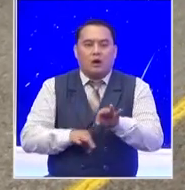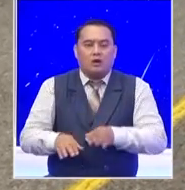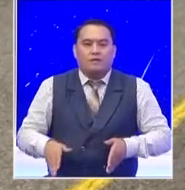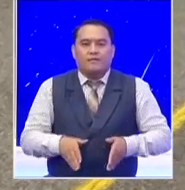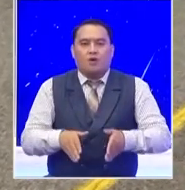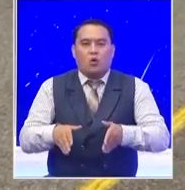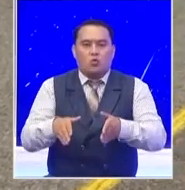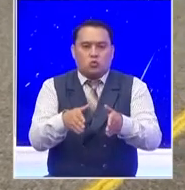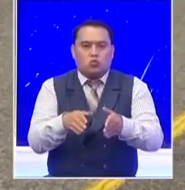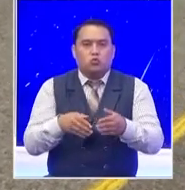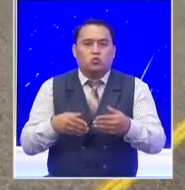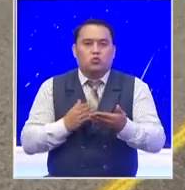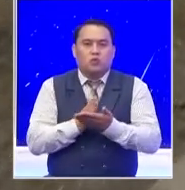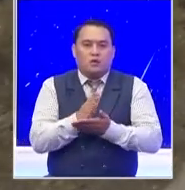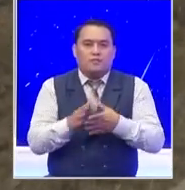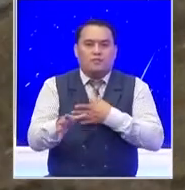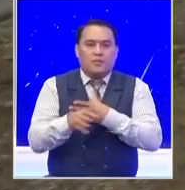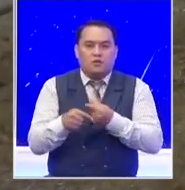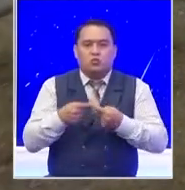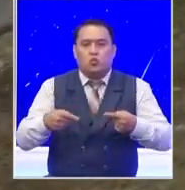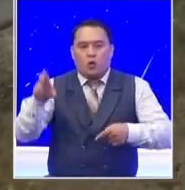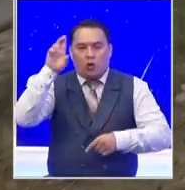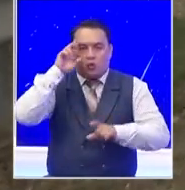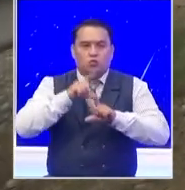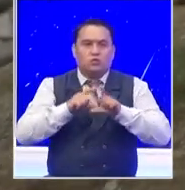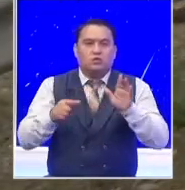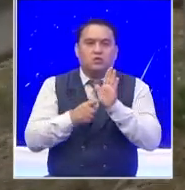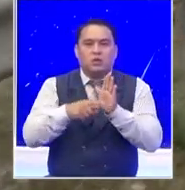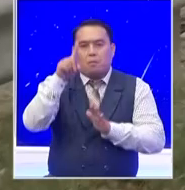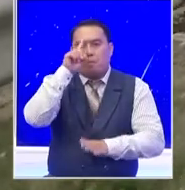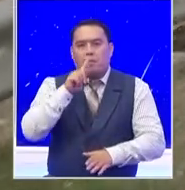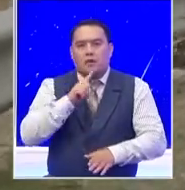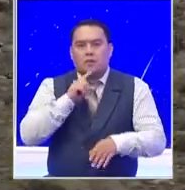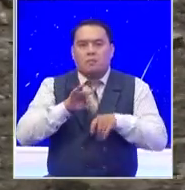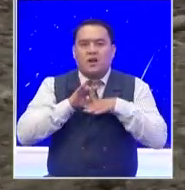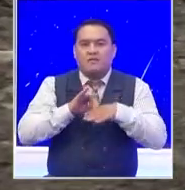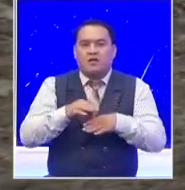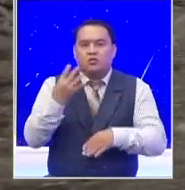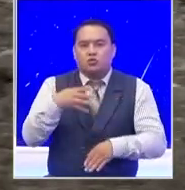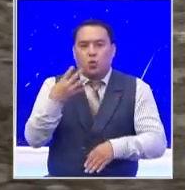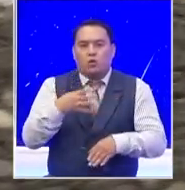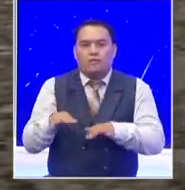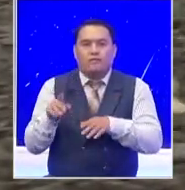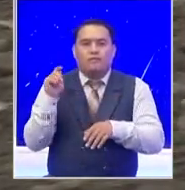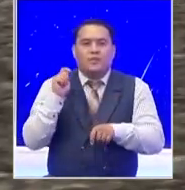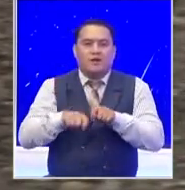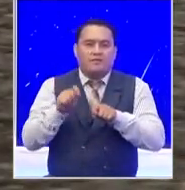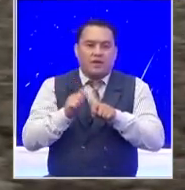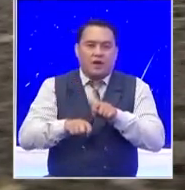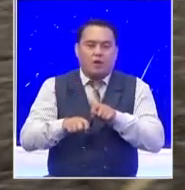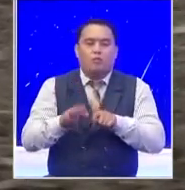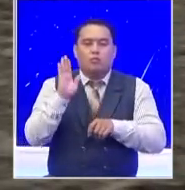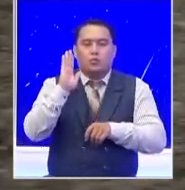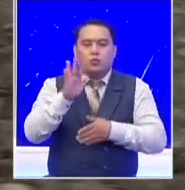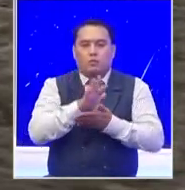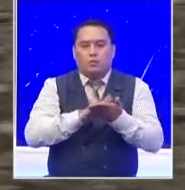Адалдыхалангы» антикоррупционной службой совместно с другими госорганами за 7 месяцев текущего года проведено более 40 подобных выездов. Мероприятие будет